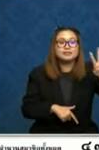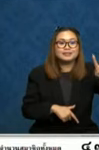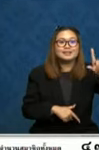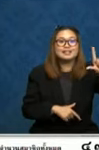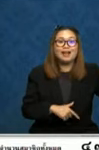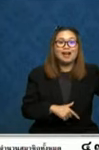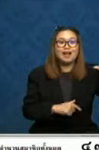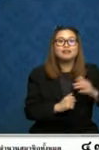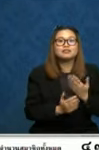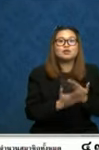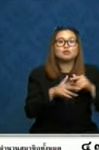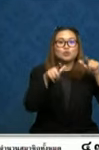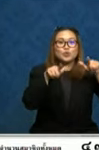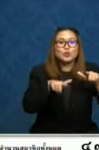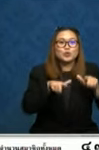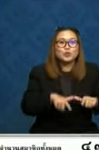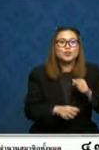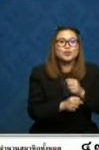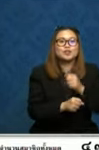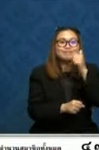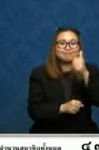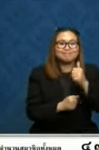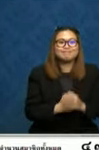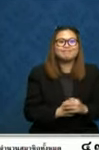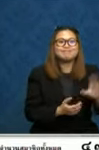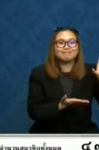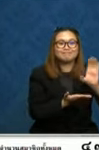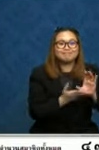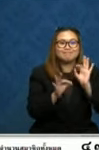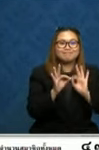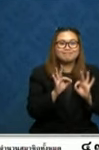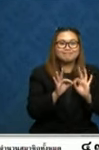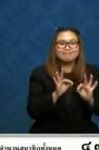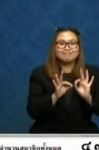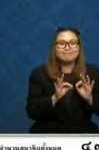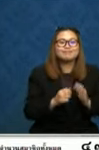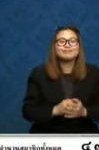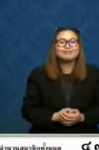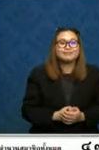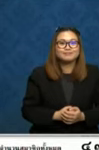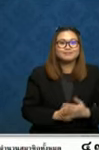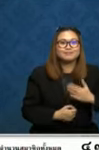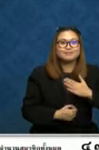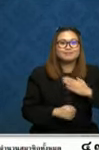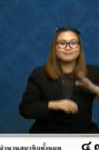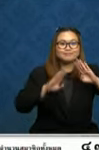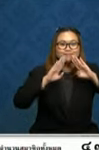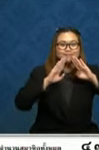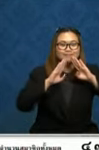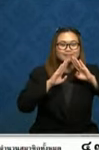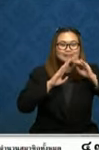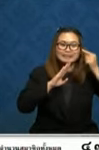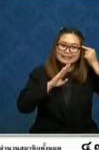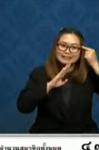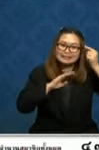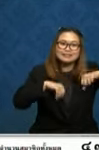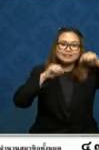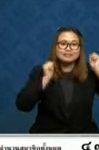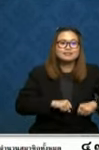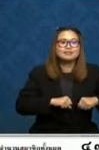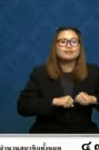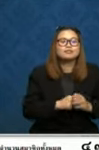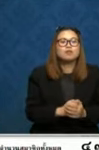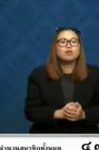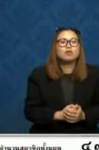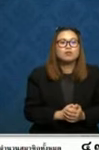.5,024 ล้านบาทลงไปได้นะครับมันจะช่วยประหยัดงบประมาณแผ่นดินไปมากโหผมเองเห็นควรให้ตัดลดงบประมาณในส่วนของกอร